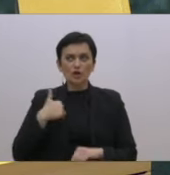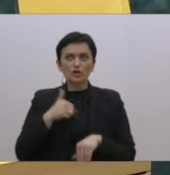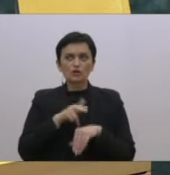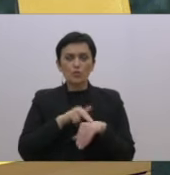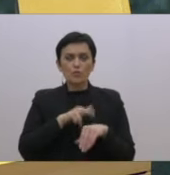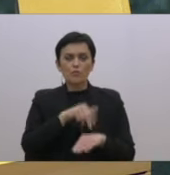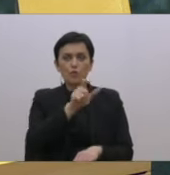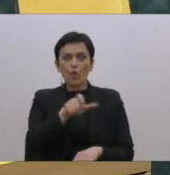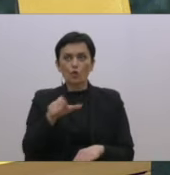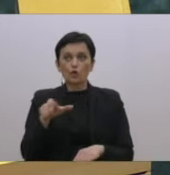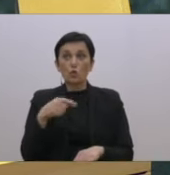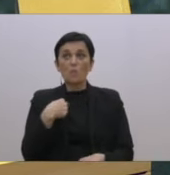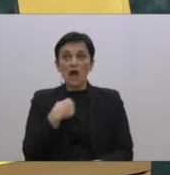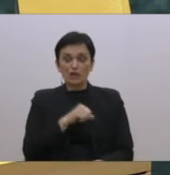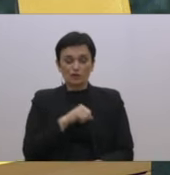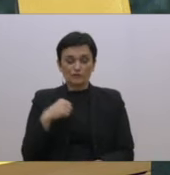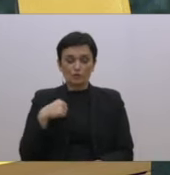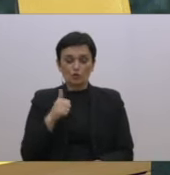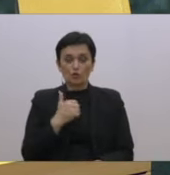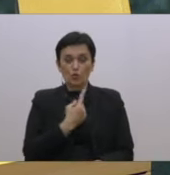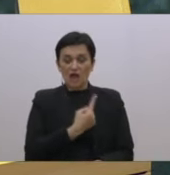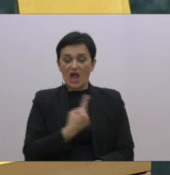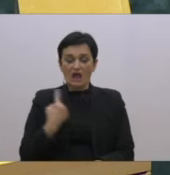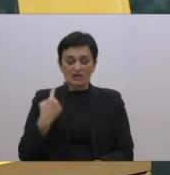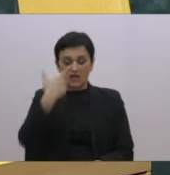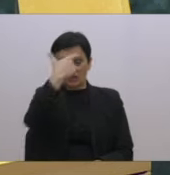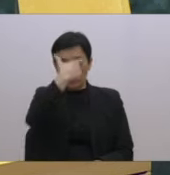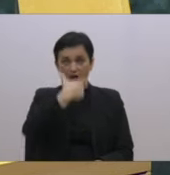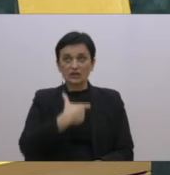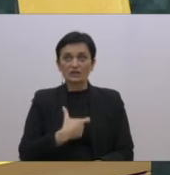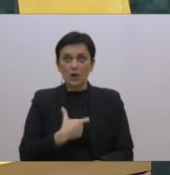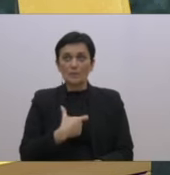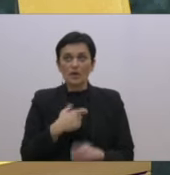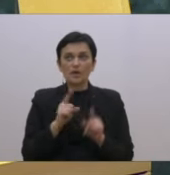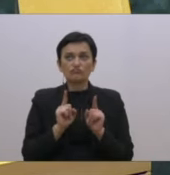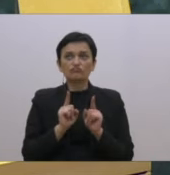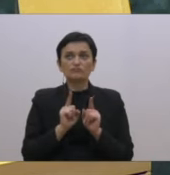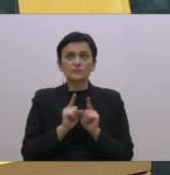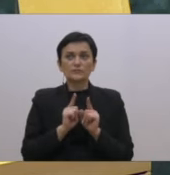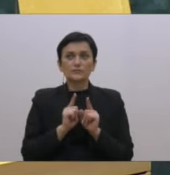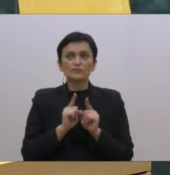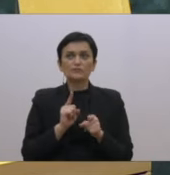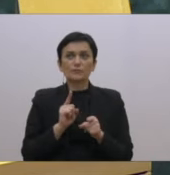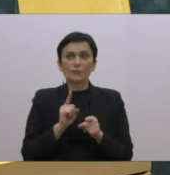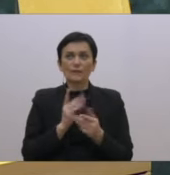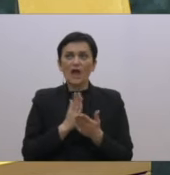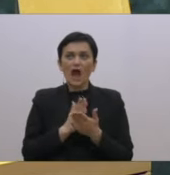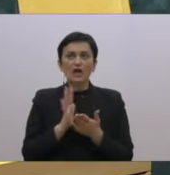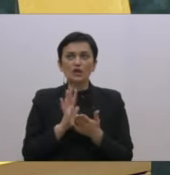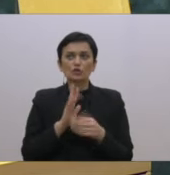პოლიციელი. მე თვითონ როგორც ერთ-ერთი ადამიანი, რომელიც სხვათა შორის არ არის